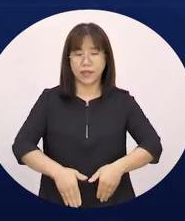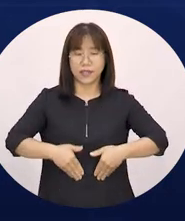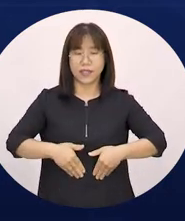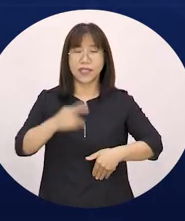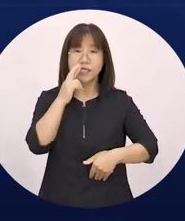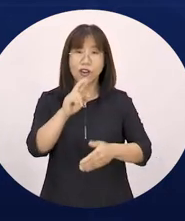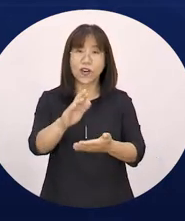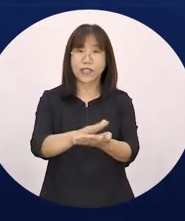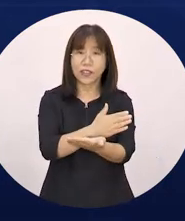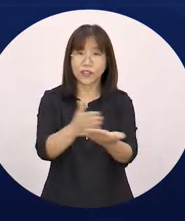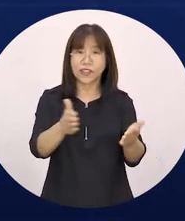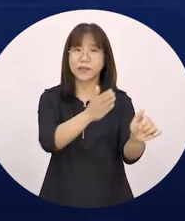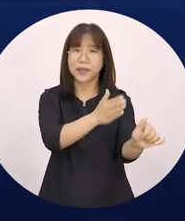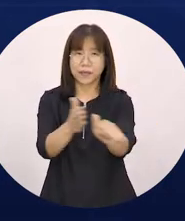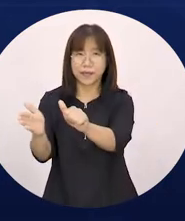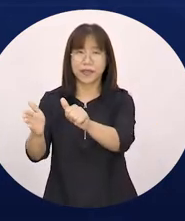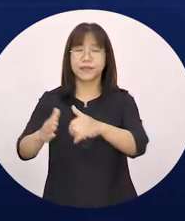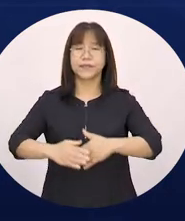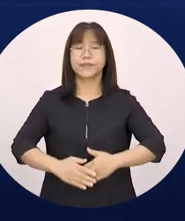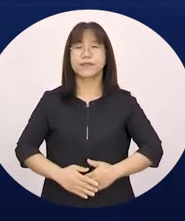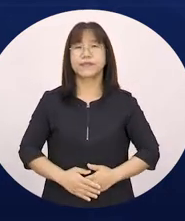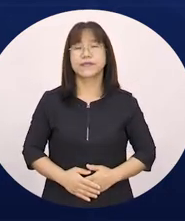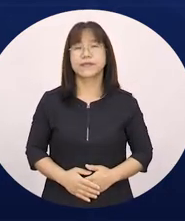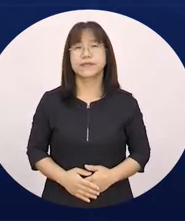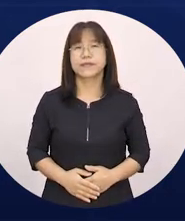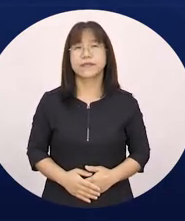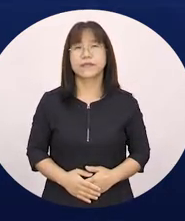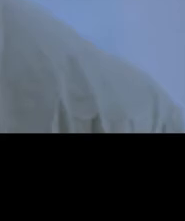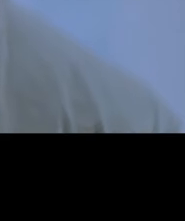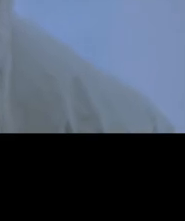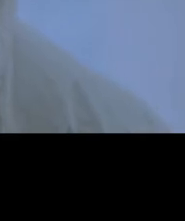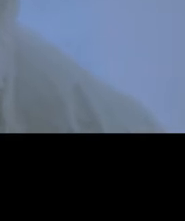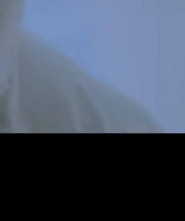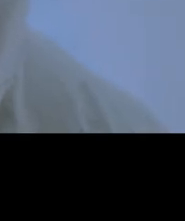사랑과 따뜻한 정을 낳는 추석이 되시길 바랍니다